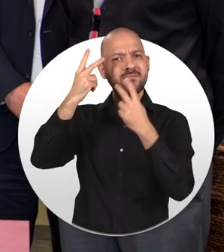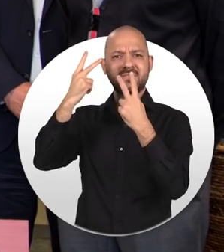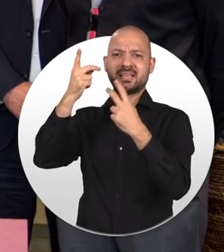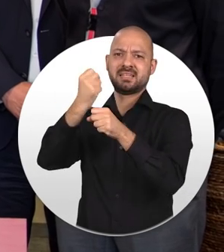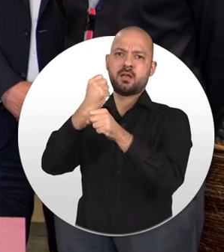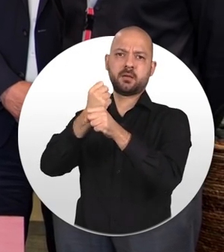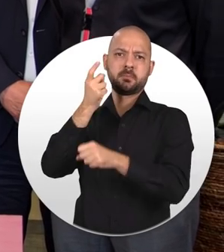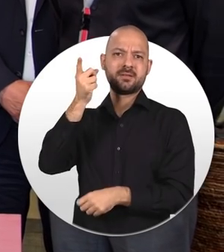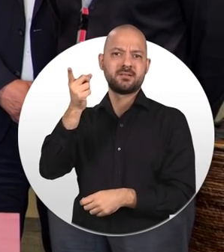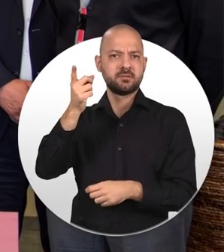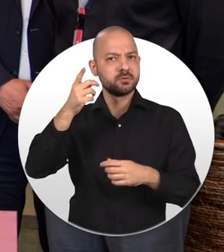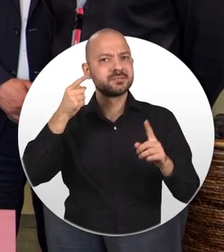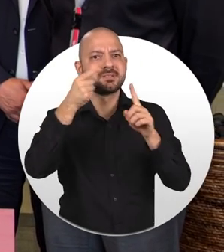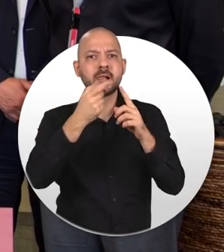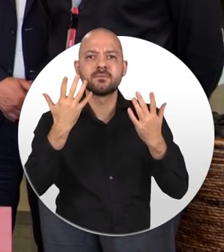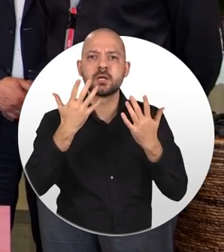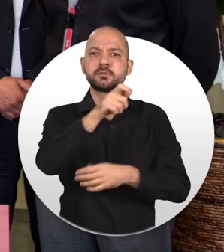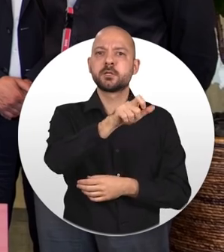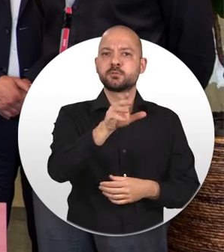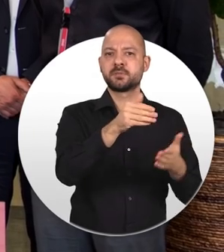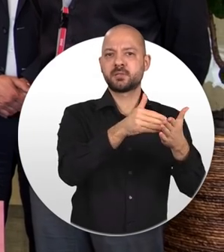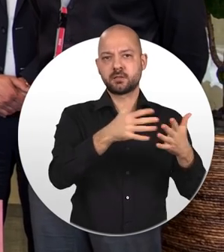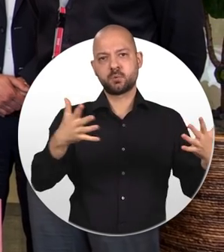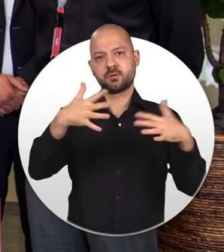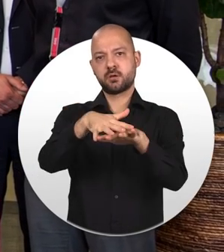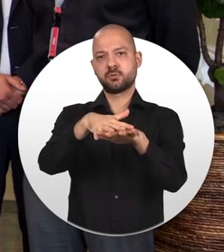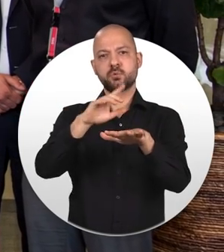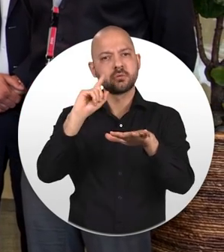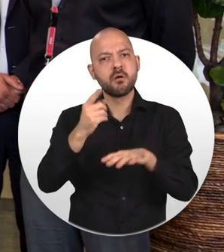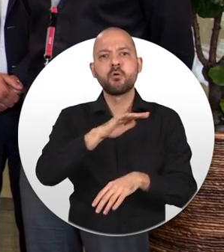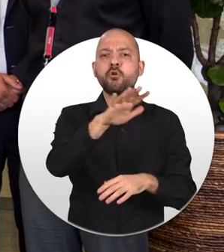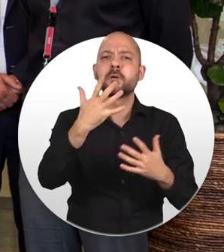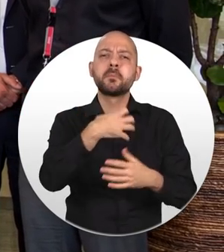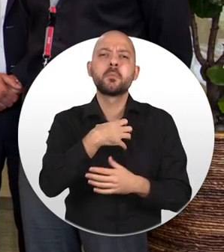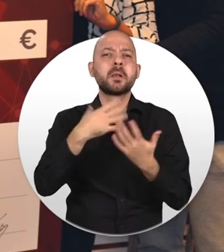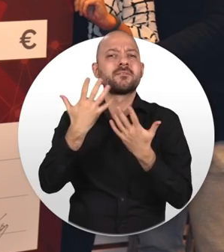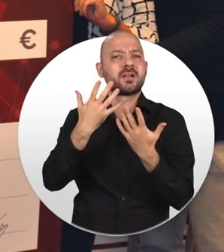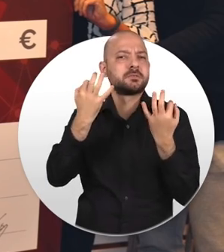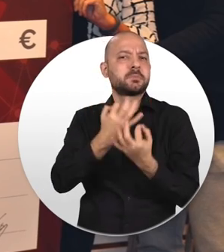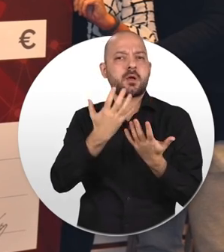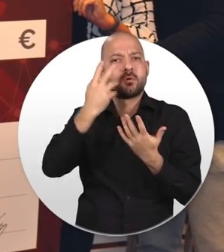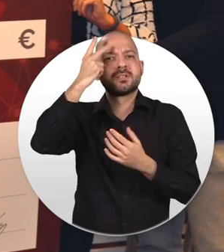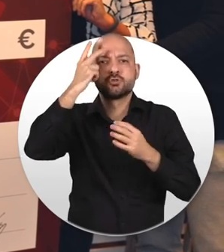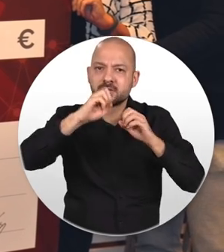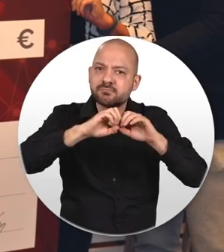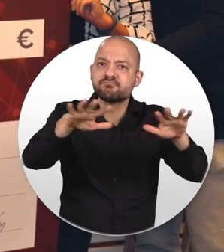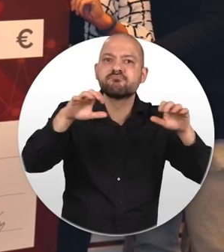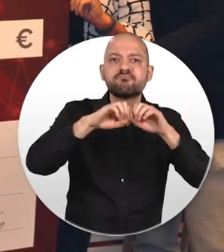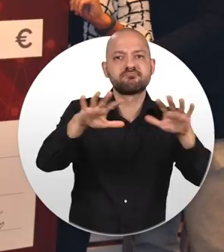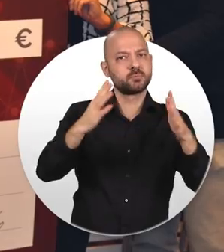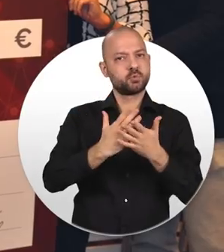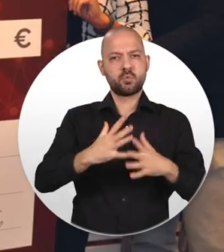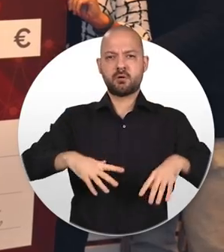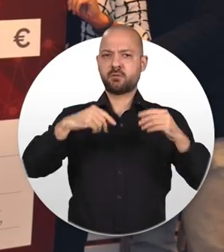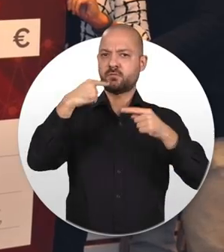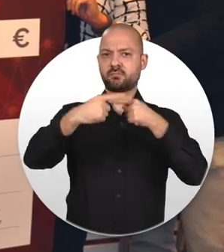par l'association permet vraiment l'intégration et la compréhension de tous les problèmes des personnes en situation de handicap, et ce, depuis